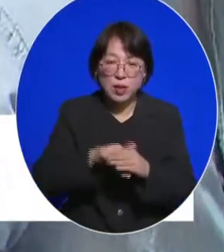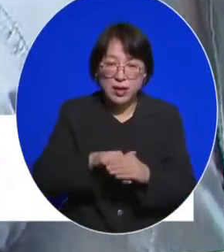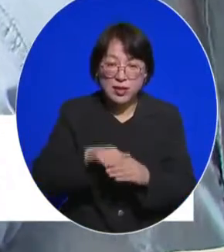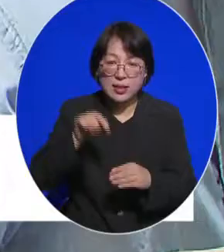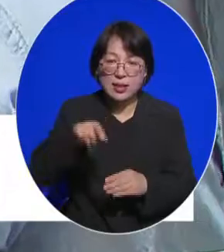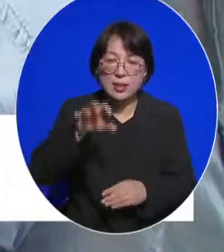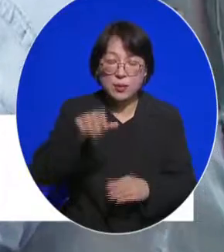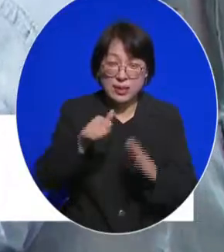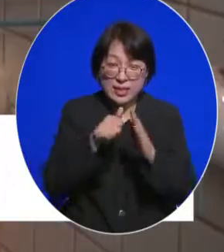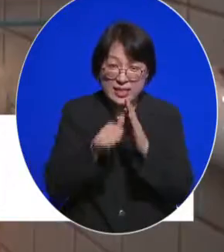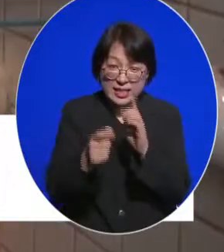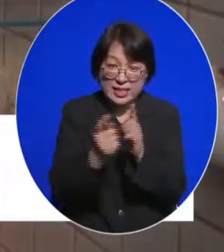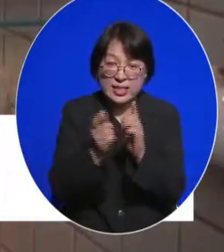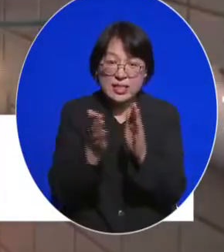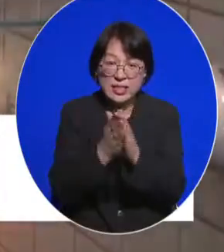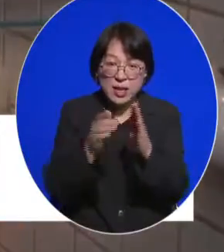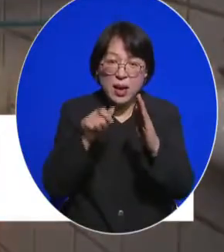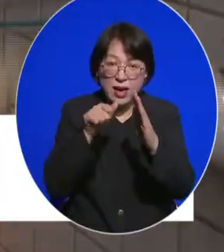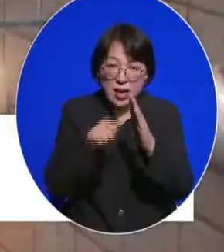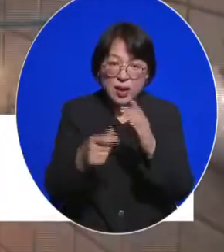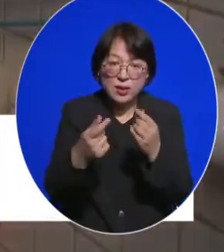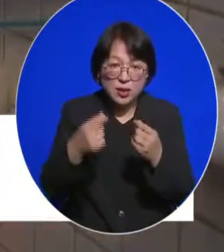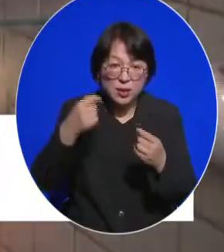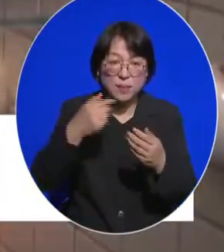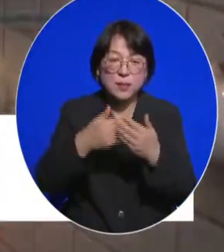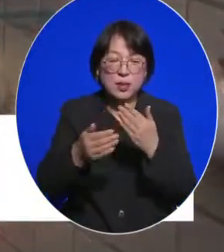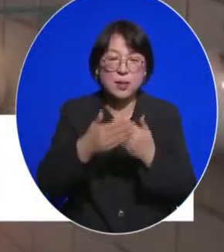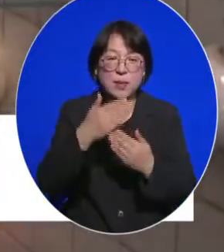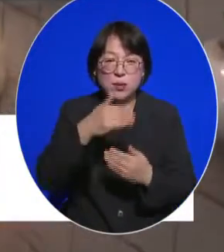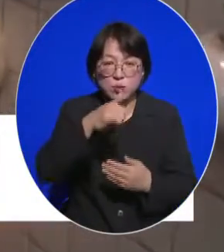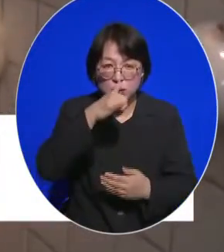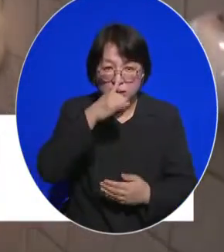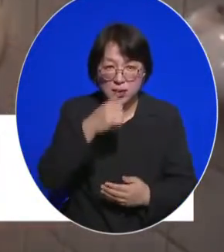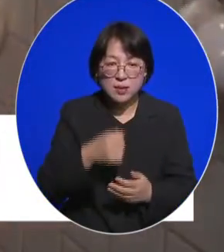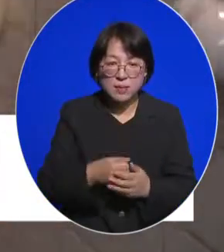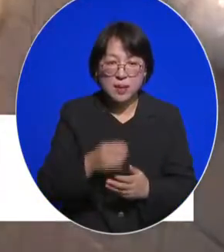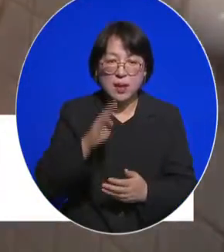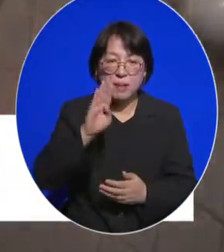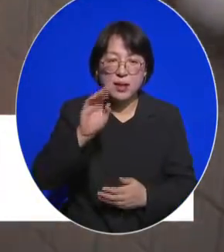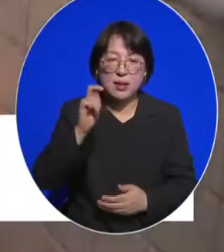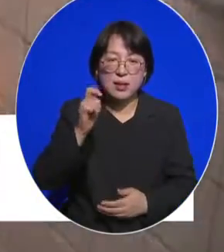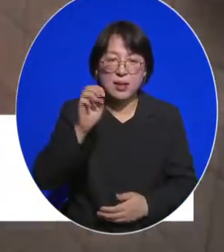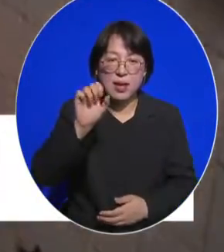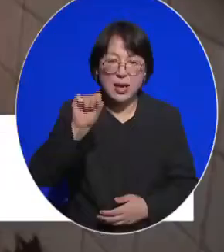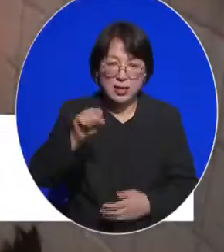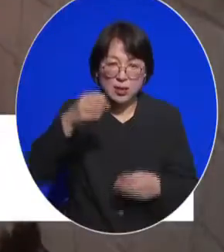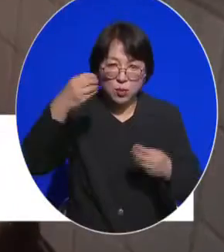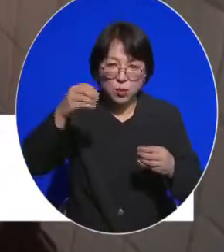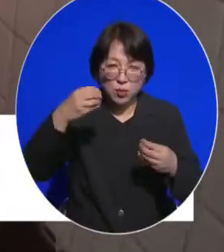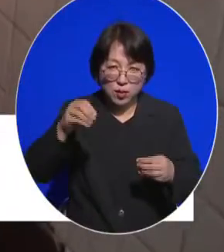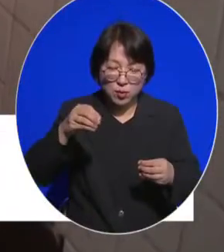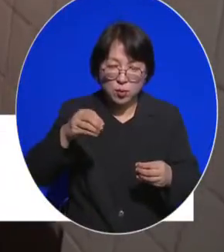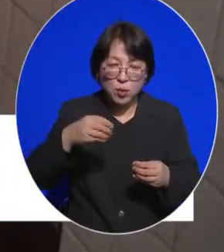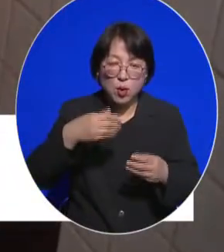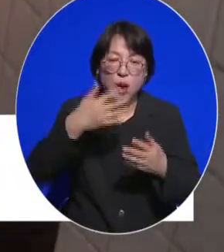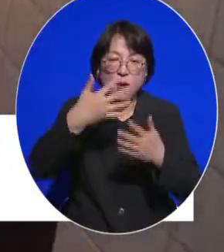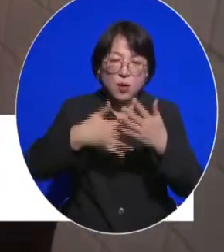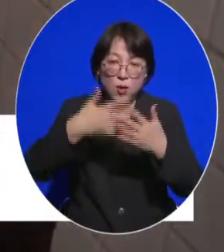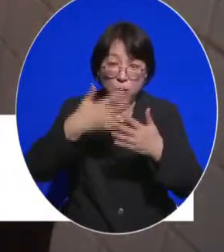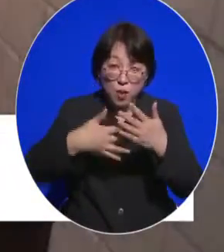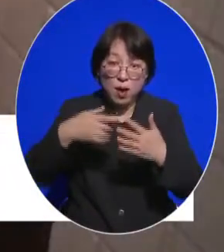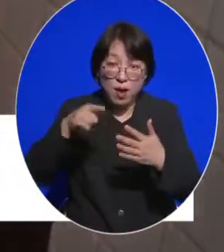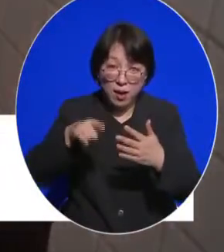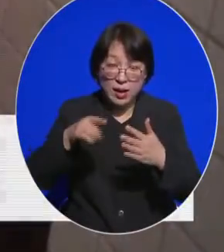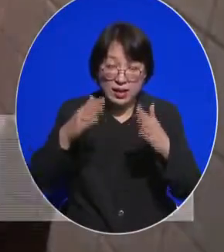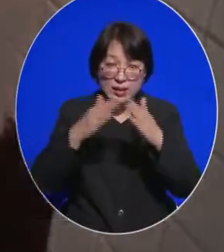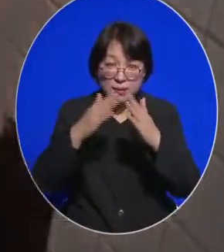듯 체험할 수 있습니다. BTS의 지난 라스베이거스 공연뿐만 아니라 영화 기생충에 등장한 저택도 함께